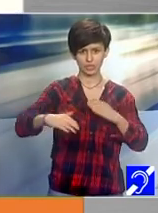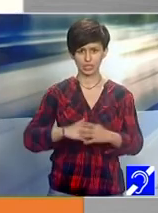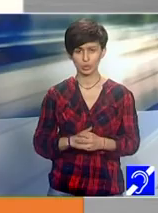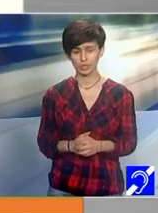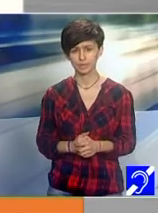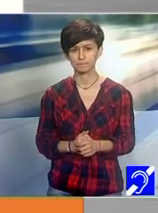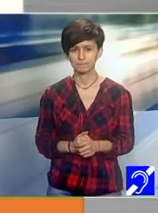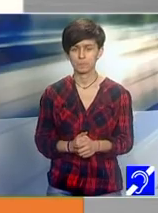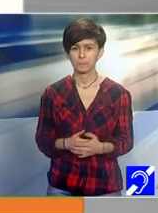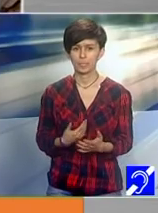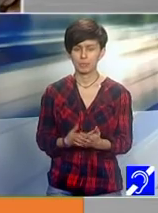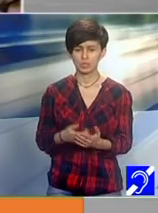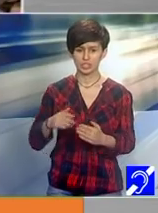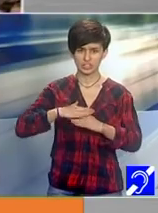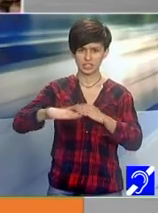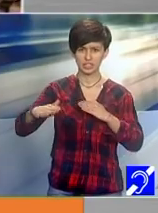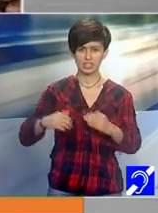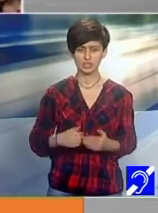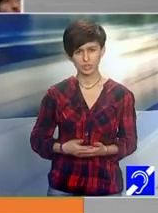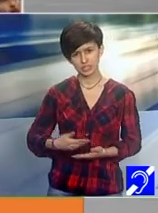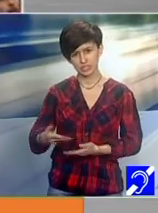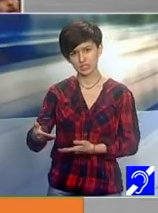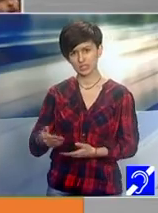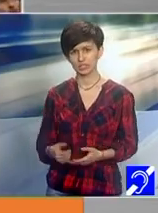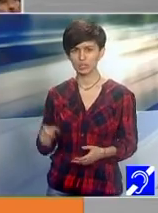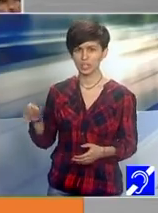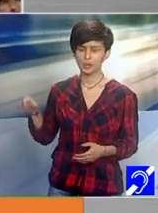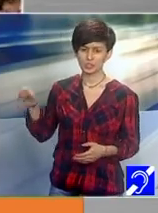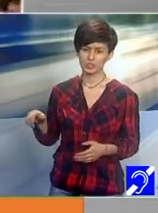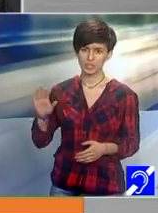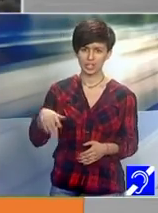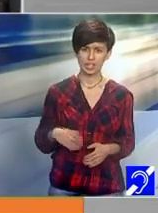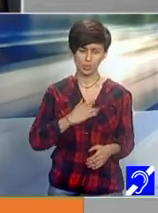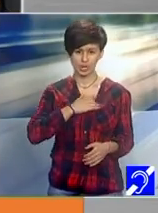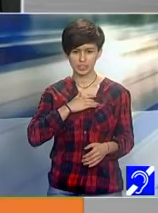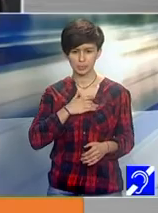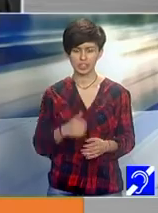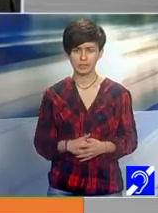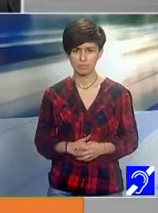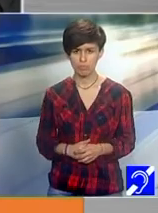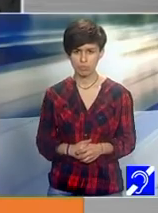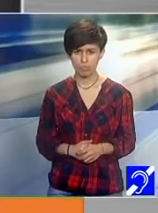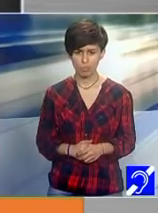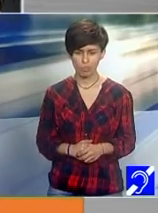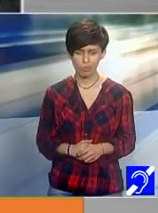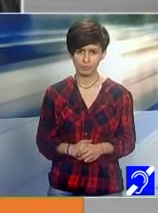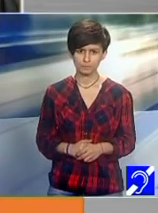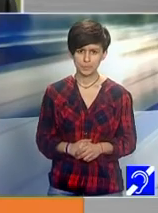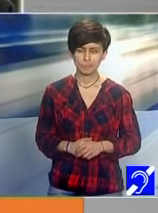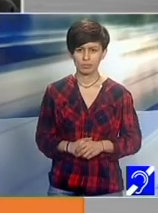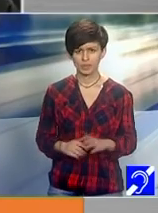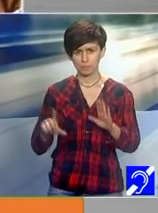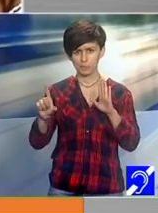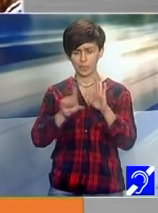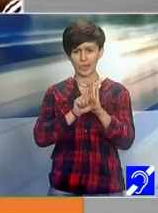ajungă efectiv la cei care dețin animalele, o introducere pe ordinea de zi de urgență a legii etichetării laptelui